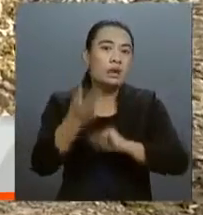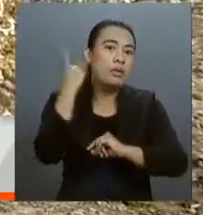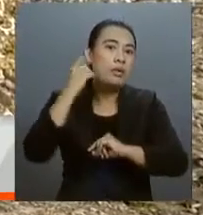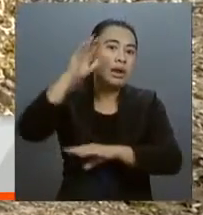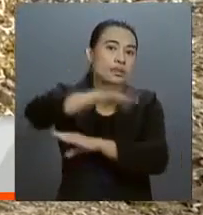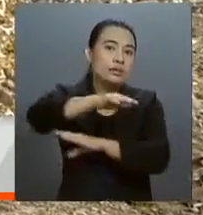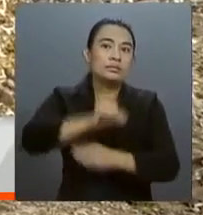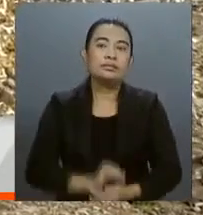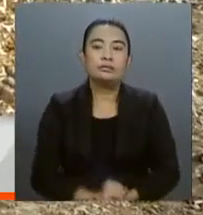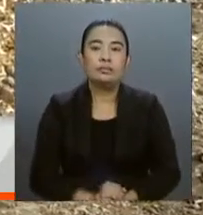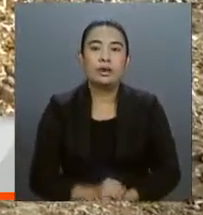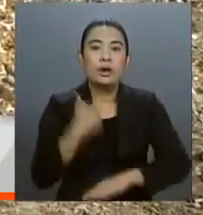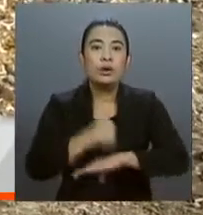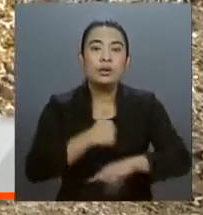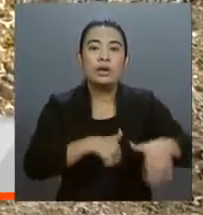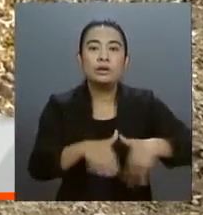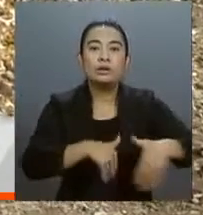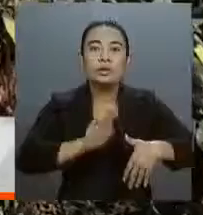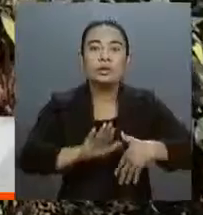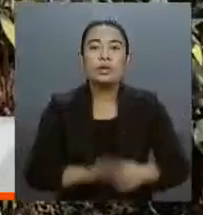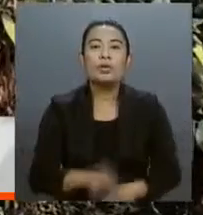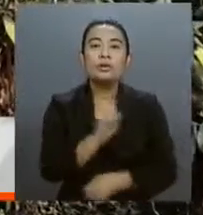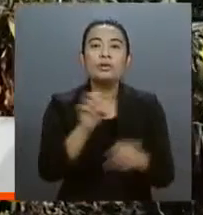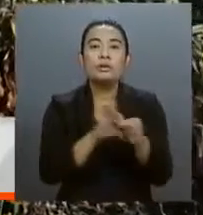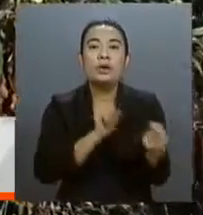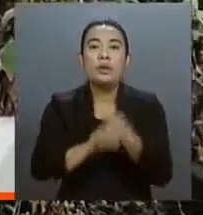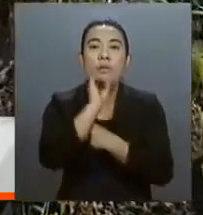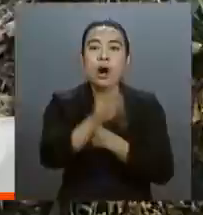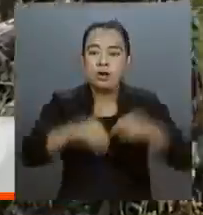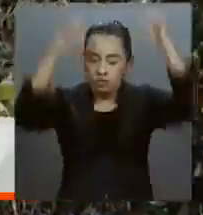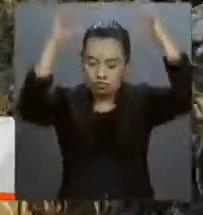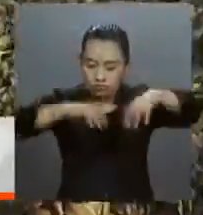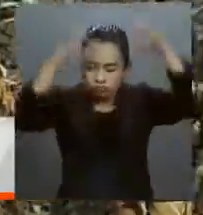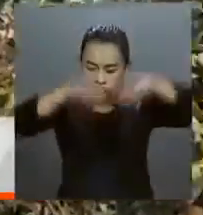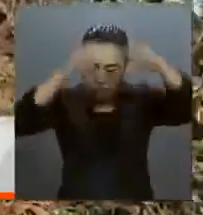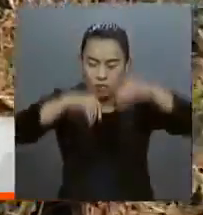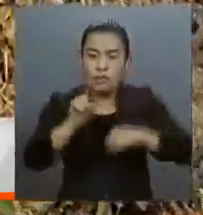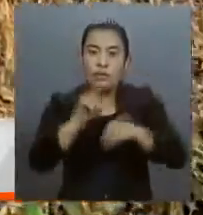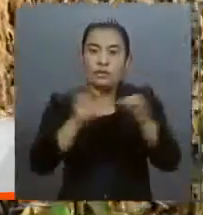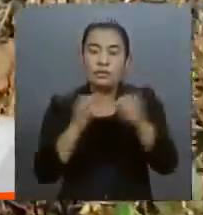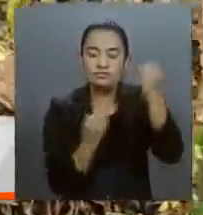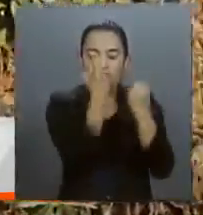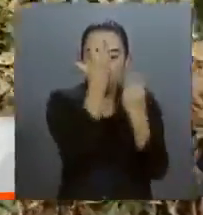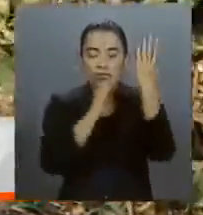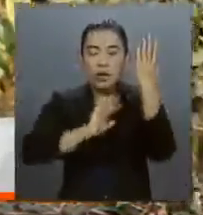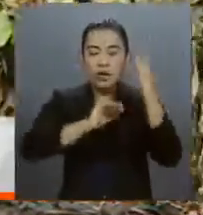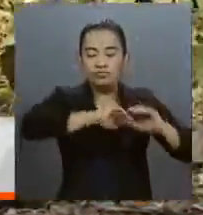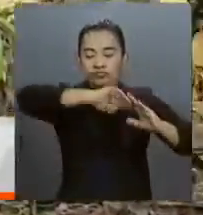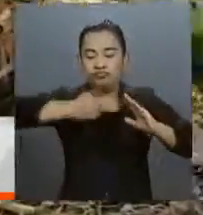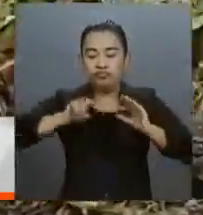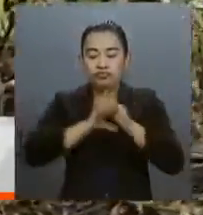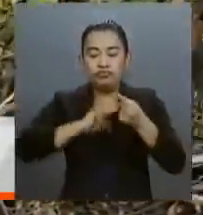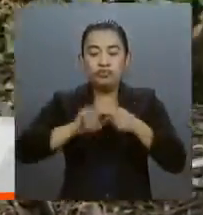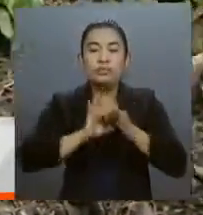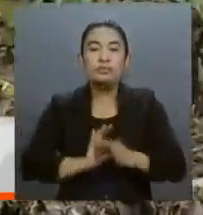ในปานวันดูผู้ใหญ่บ้านโป่งน้ำร้อนบอกว่าหลังมีฝนตกหนักในหมู่บ้านและป่าลึกขุนแม่เสริมและขุนแม่ปริกที่มีเขตรอย